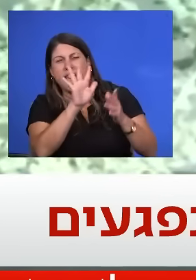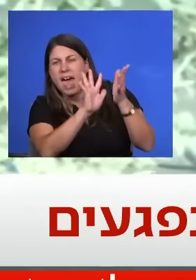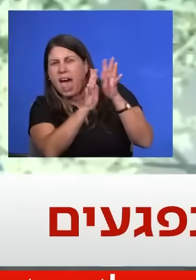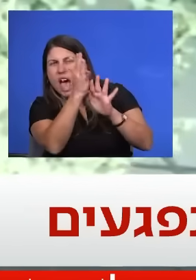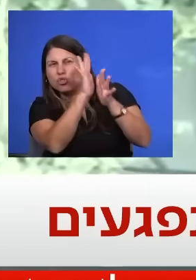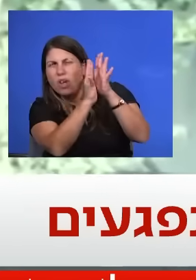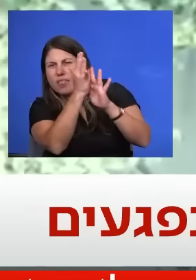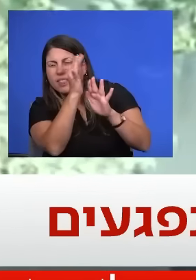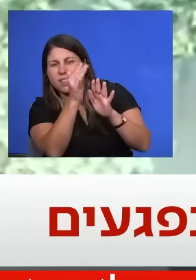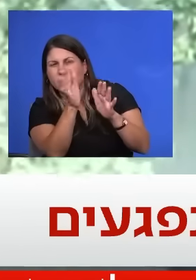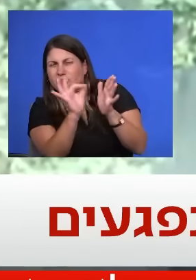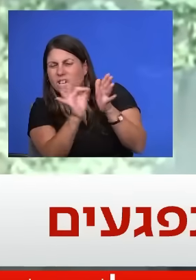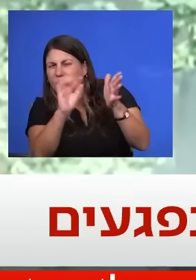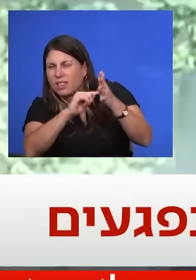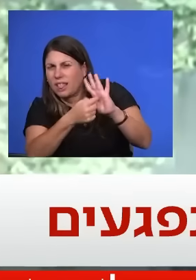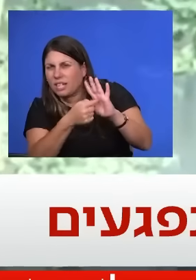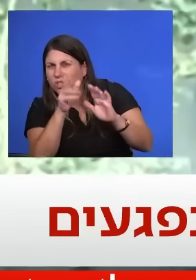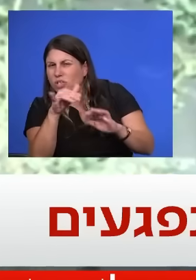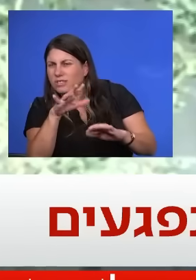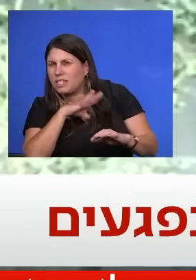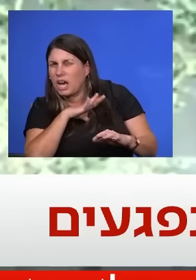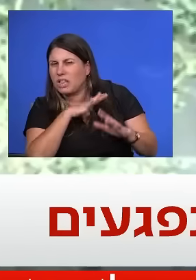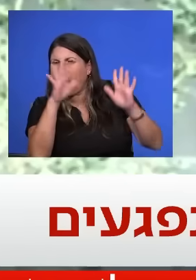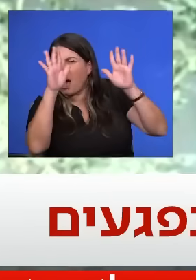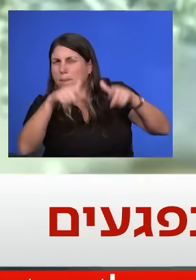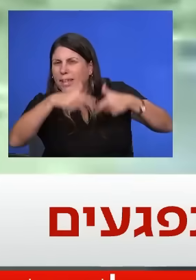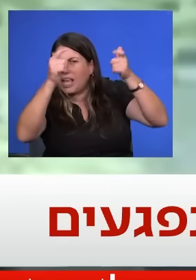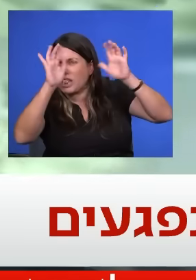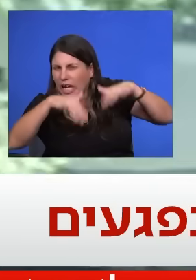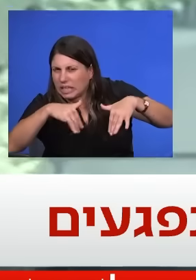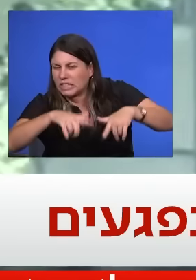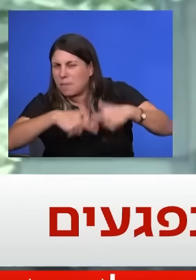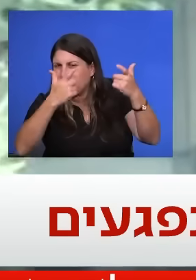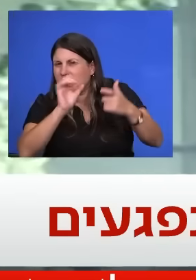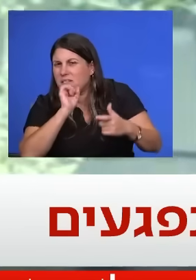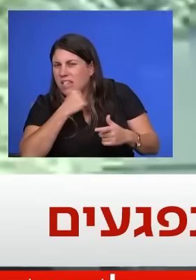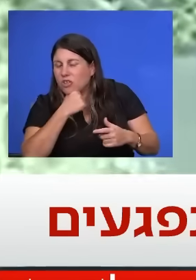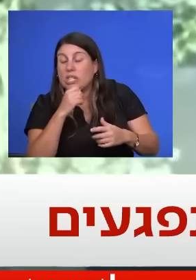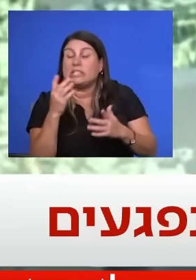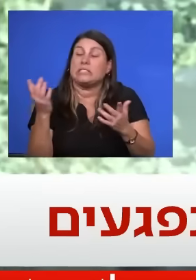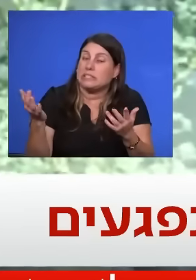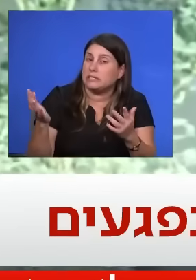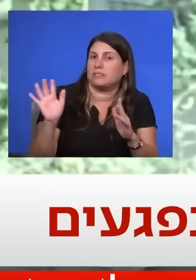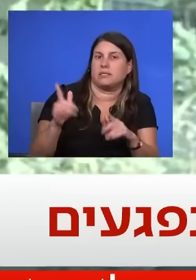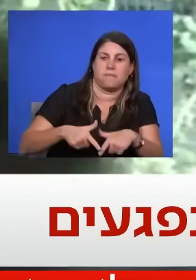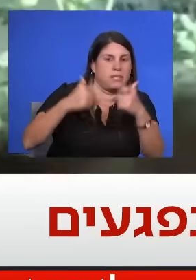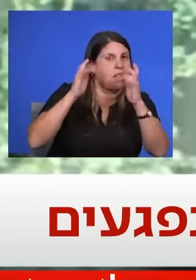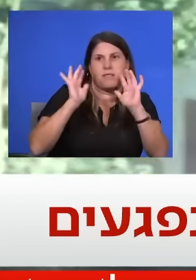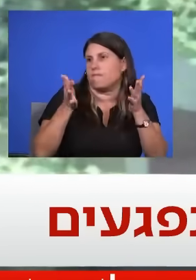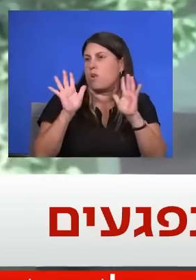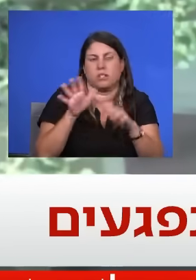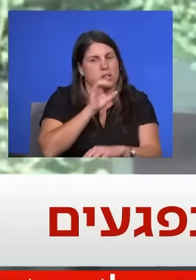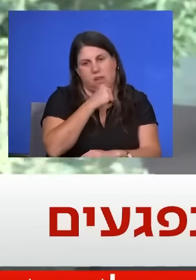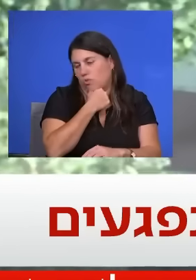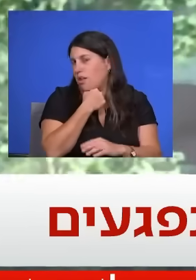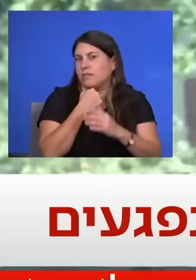איזושהי סכנת קריסה לבניין הזה? בניין מאוד אין ישן? אין סכנת קריסה. תראי, בניין מאוד מאוד ישן.